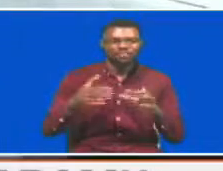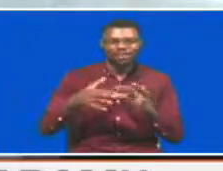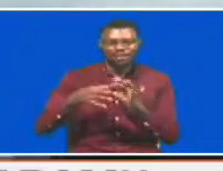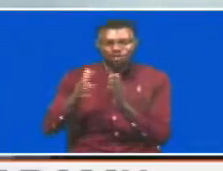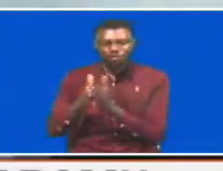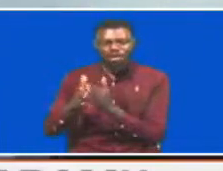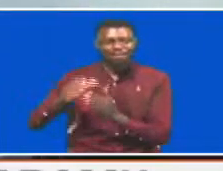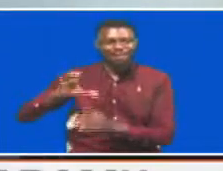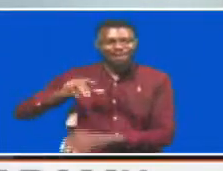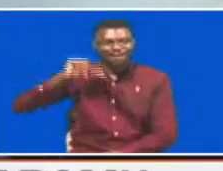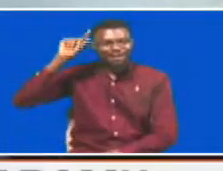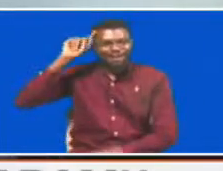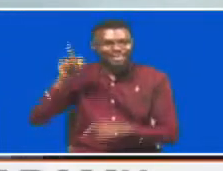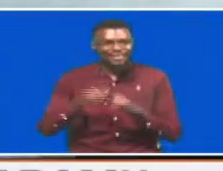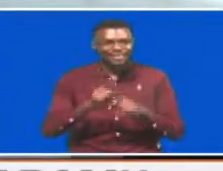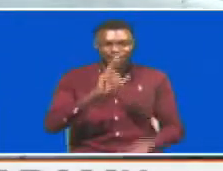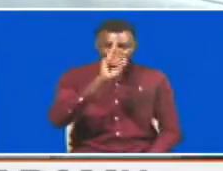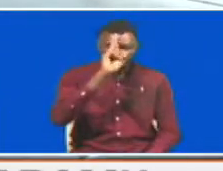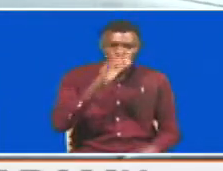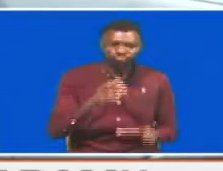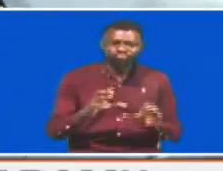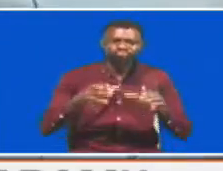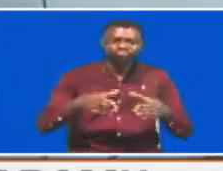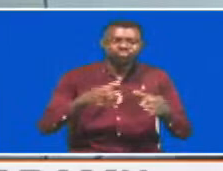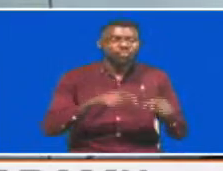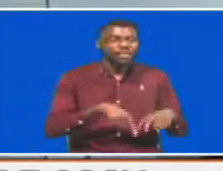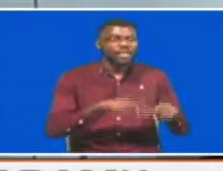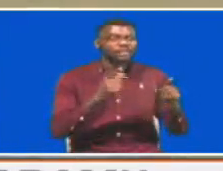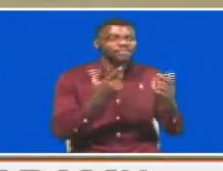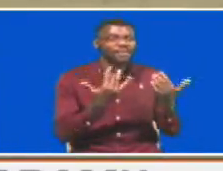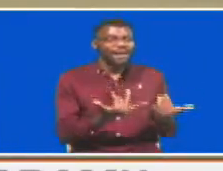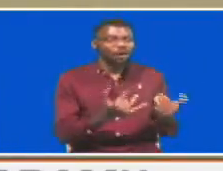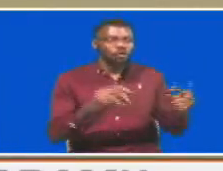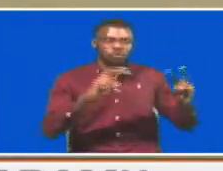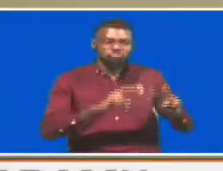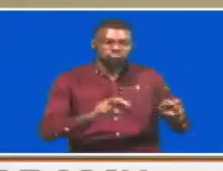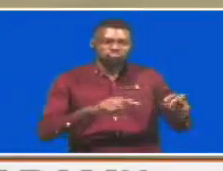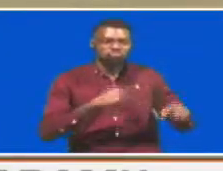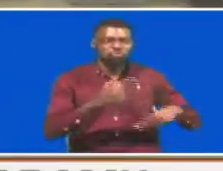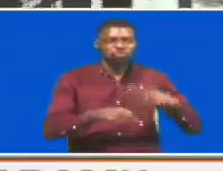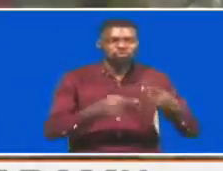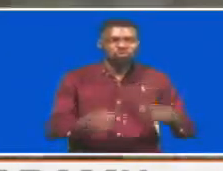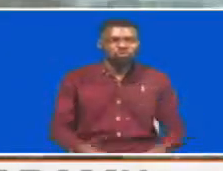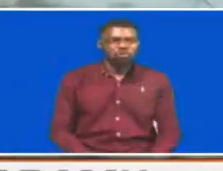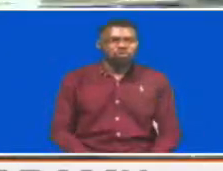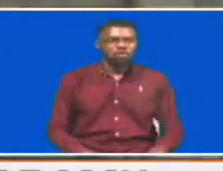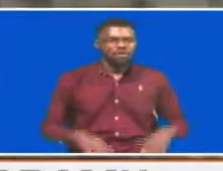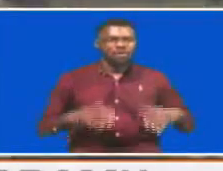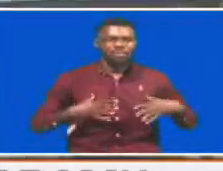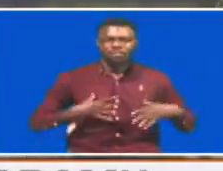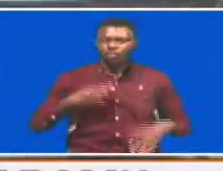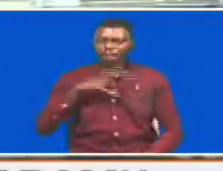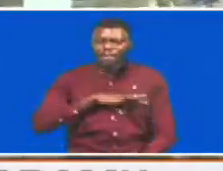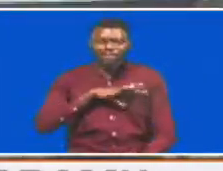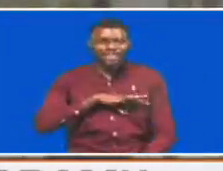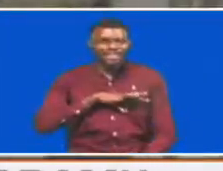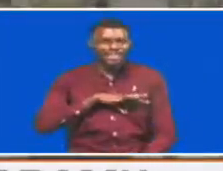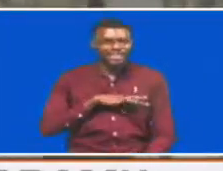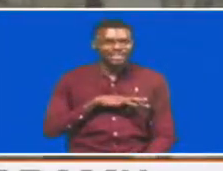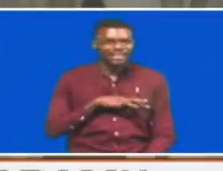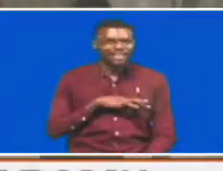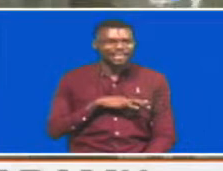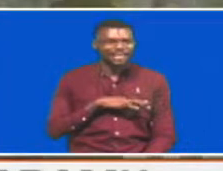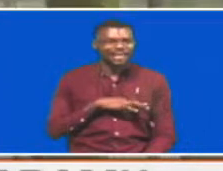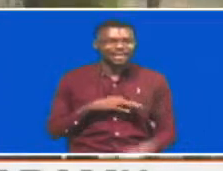kuu na kaunti ya Kitui. Pia naye anachunguzwa. People are benefiting from this. Can you start following